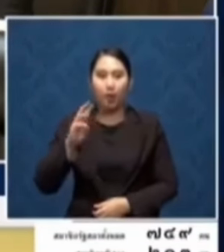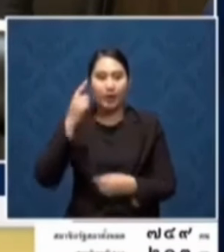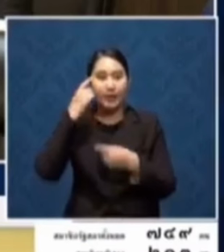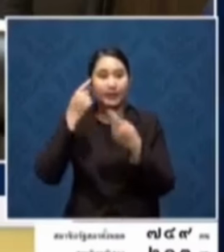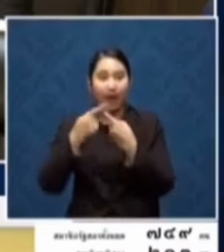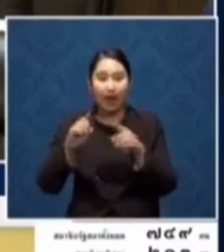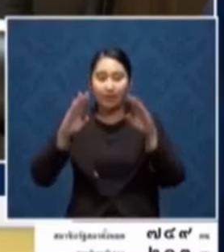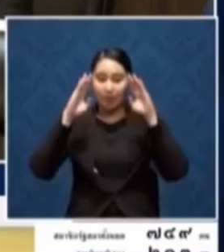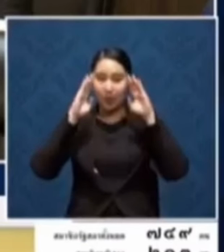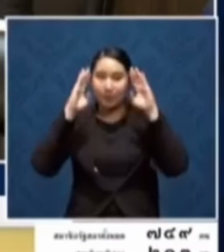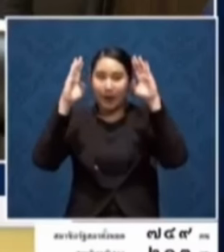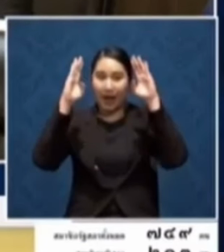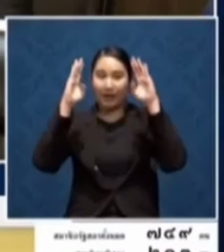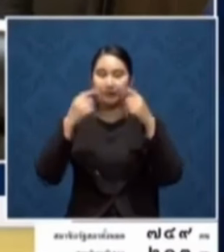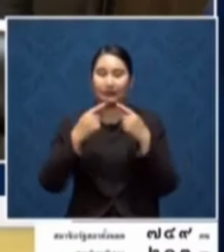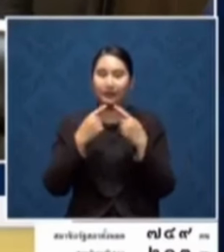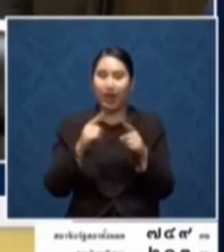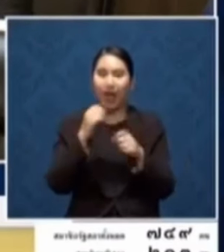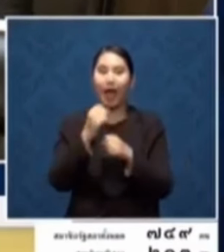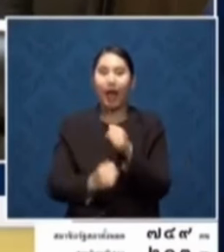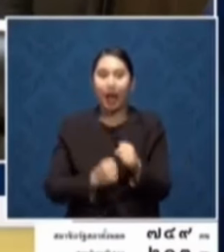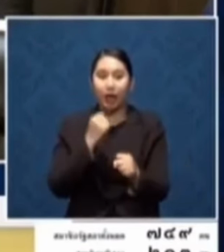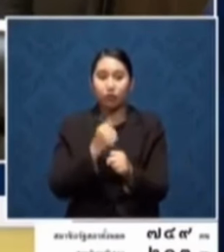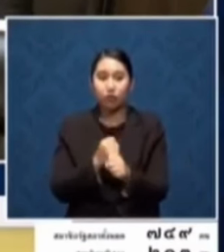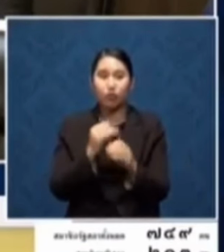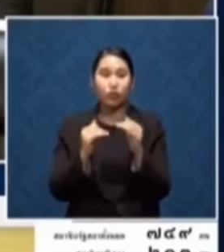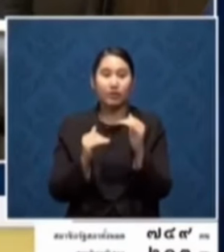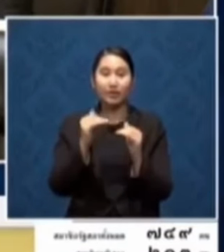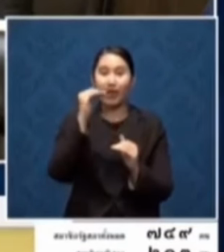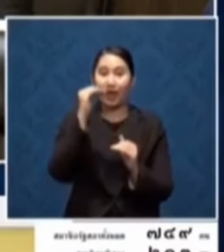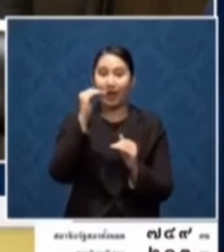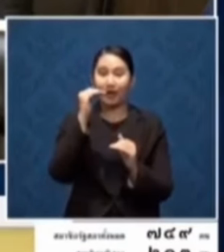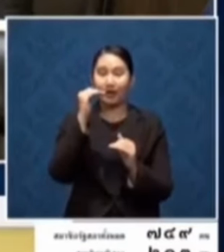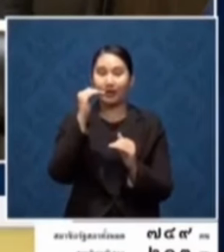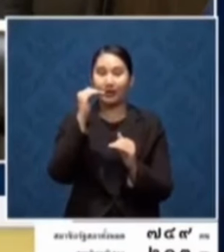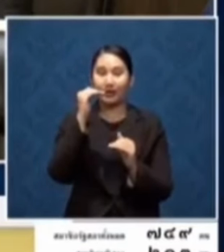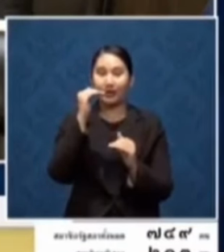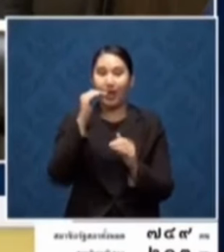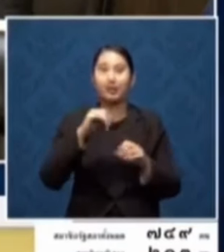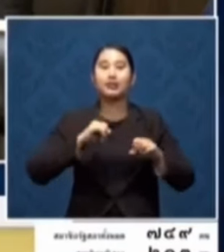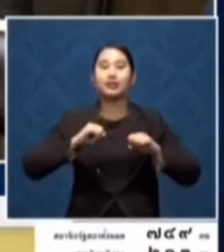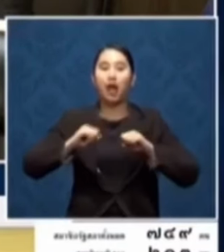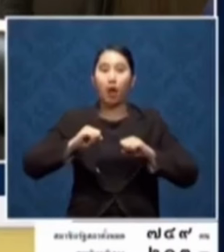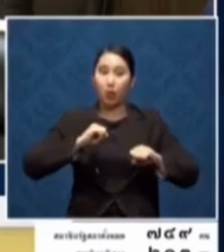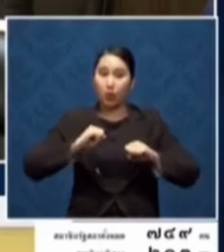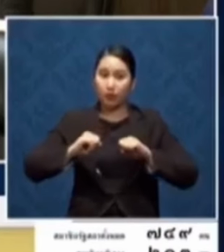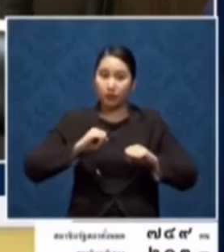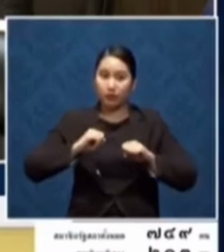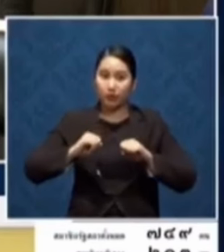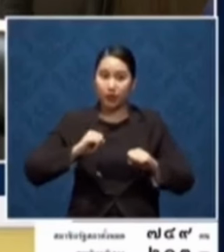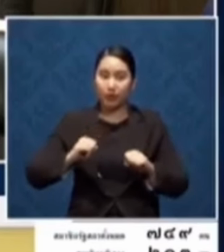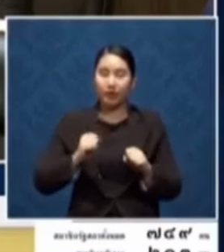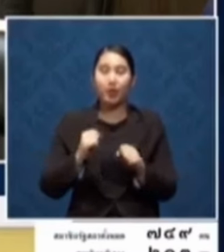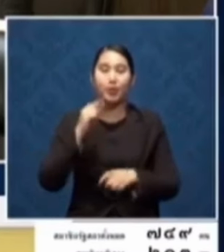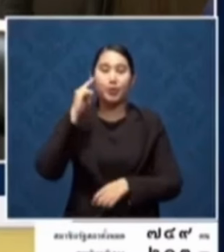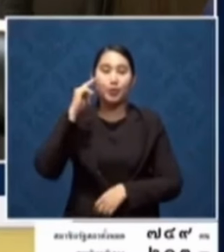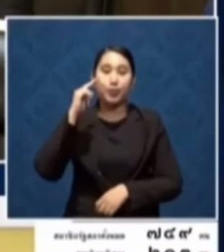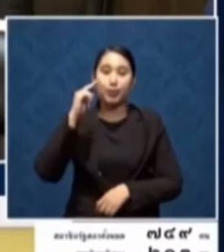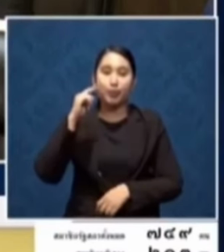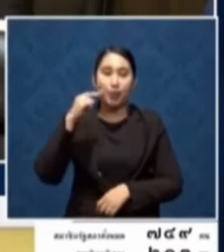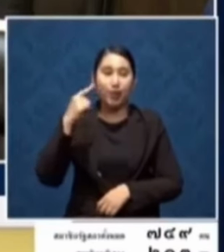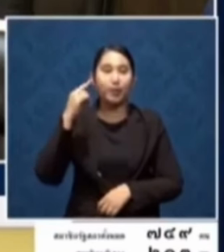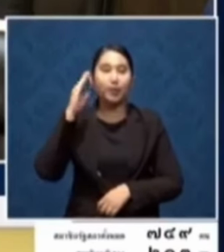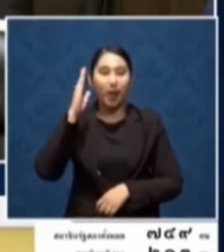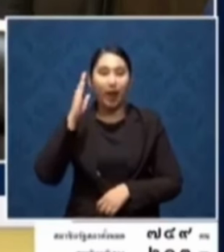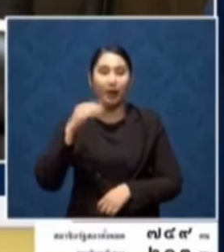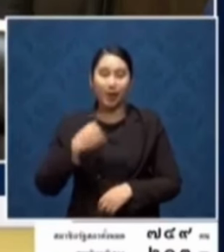ายแล้วก็ดูว่าถ้ามันมีเหตุการณ์เปลี่ยนอันนี้ผมเห็นด้วยนะครับจะขั้วเดิมขั้วใหม่เปลี่ยนเหตุการณ์ใหม่อ่ะผมเราไม่ติด